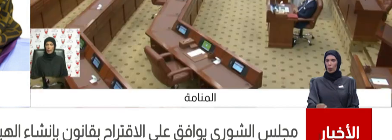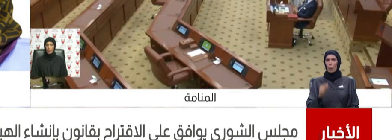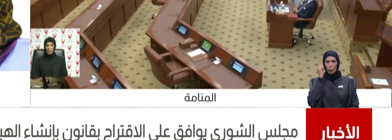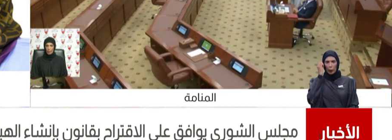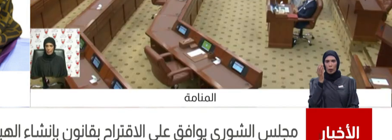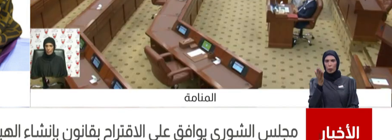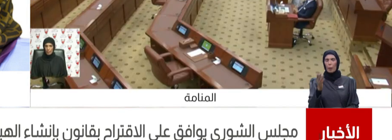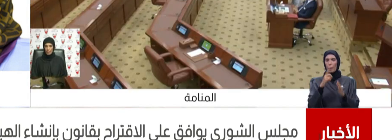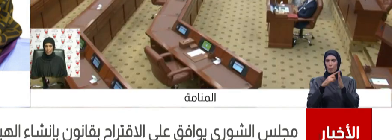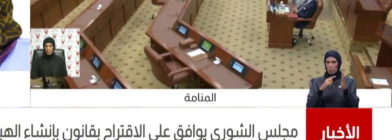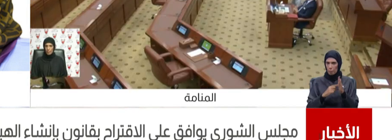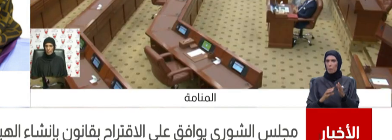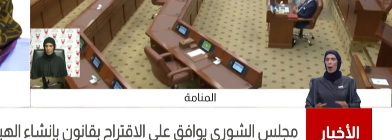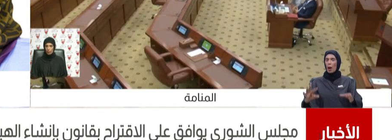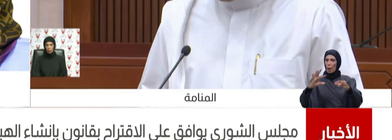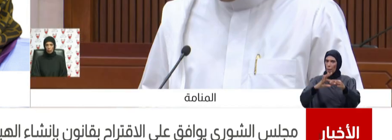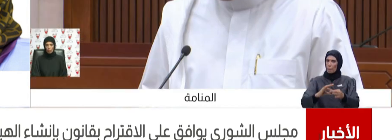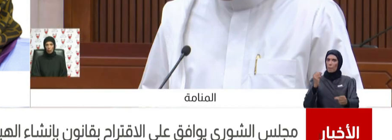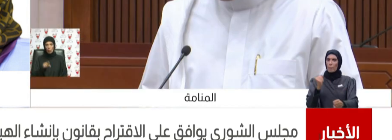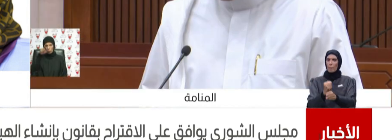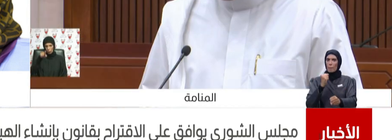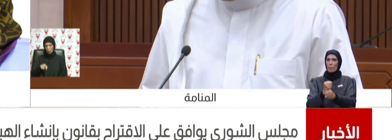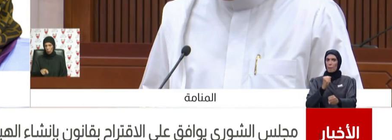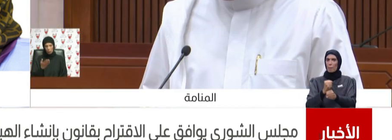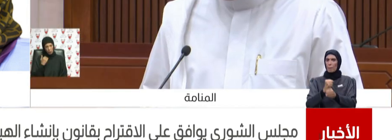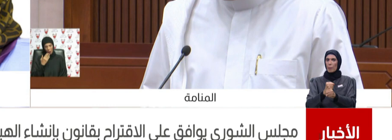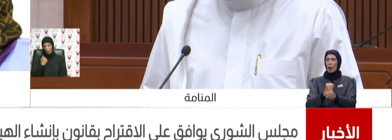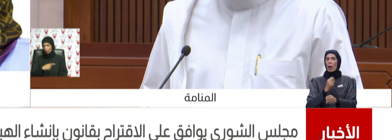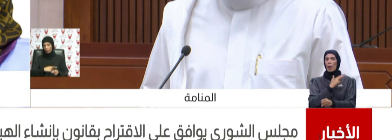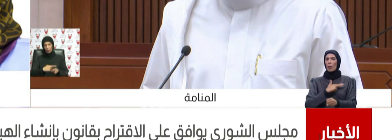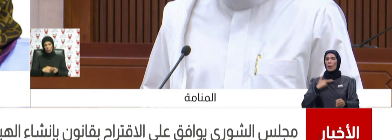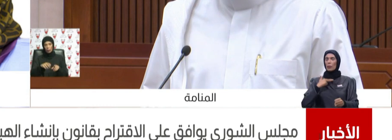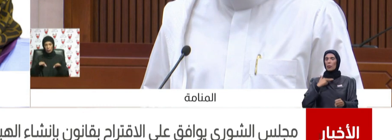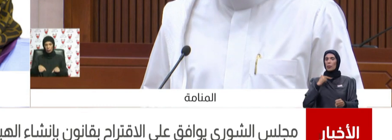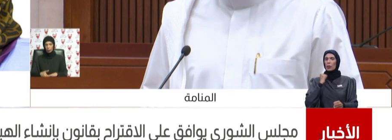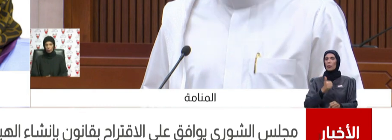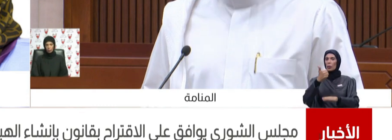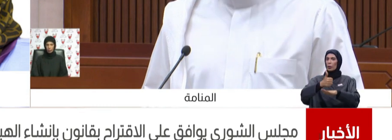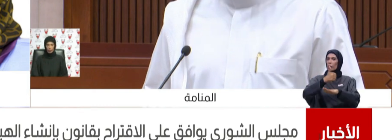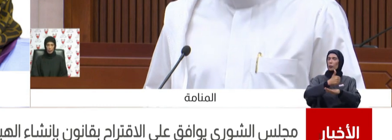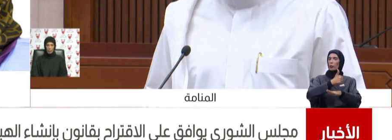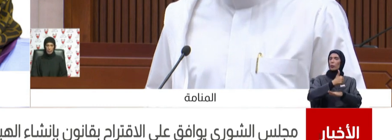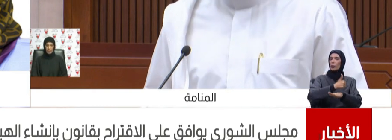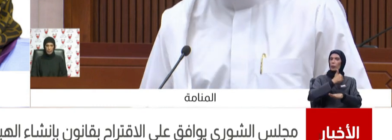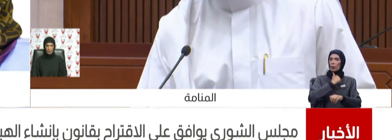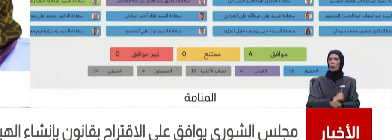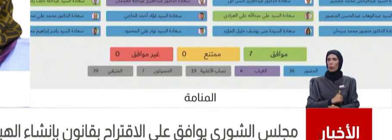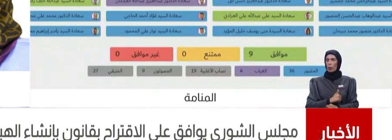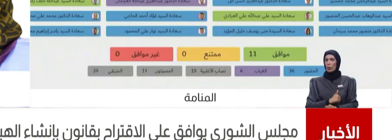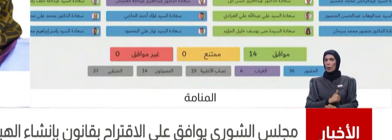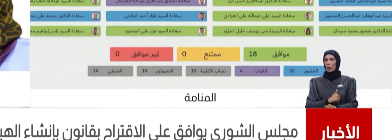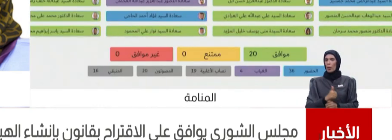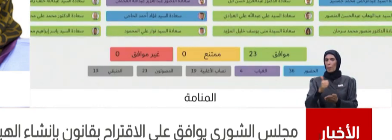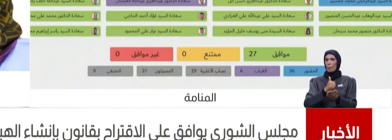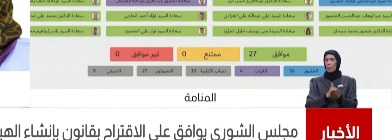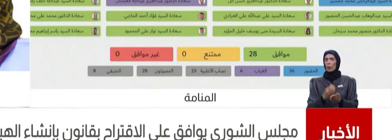الاقتراح بقانون متفق مع عمل ومساعي الحكومة بحيث تضمن الأسس المبني عليها تنمية يعني مصادر